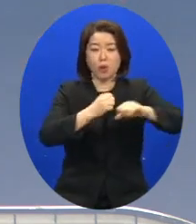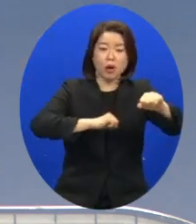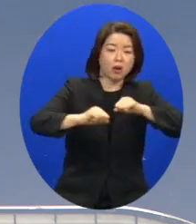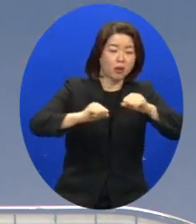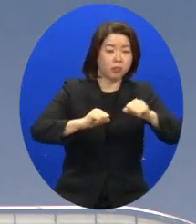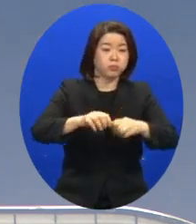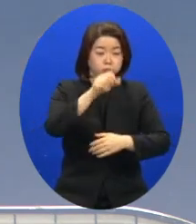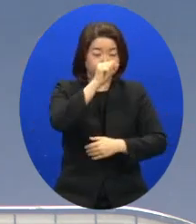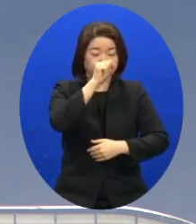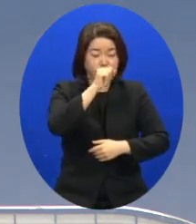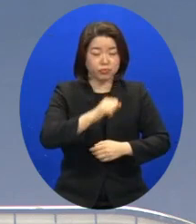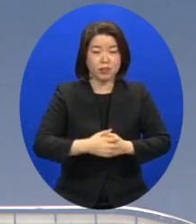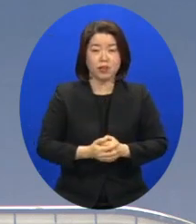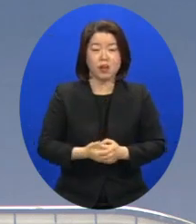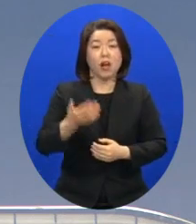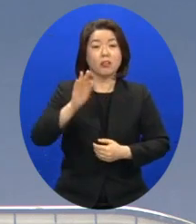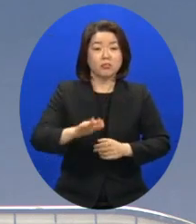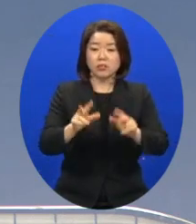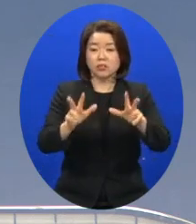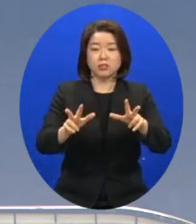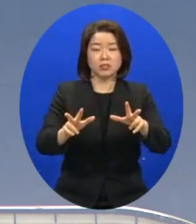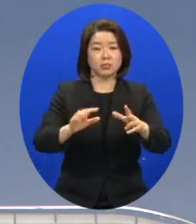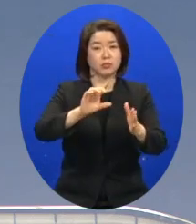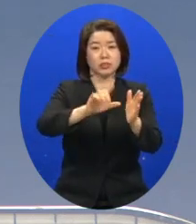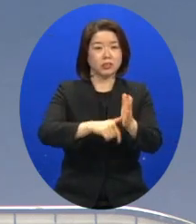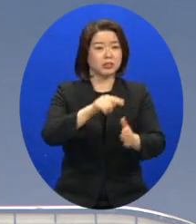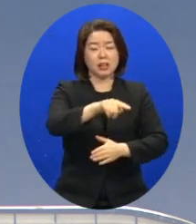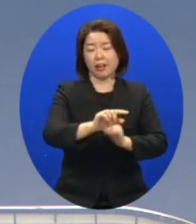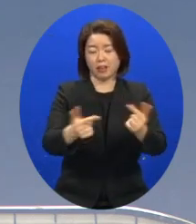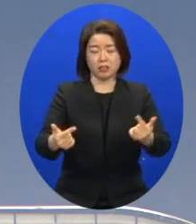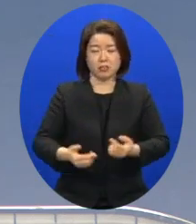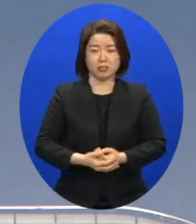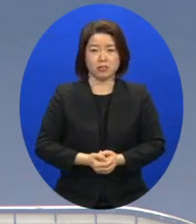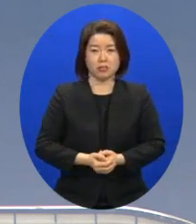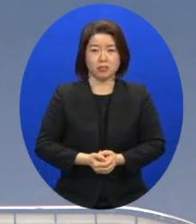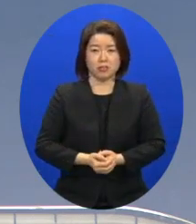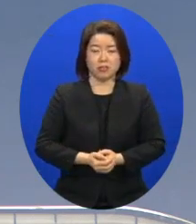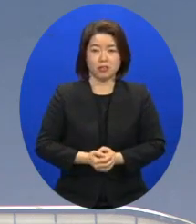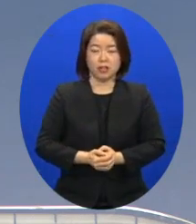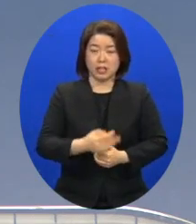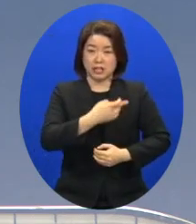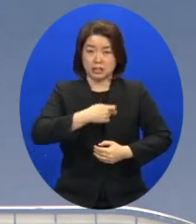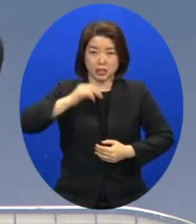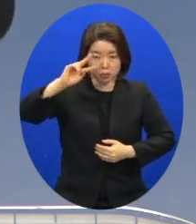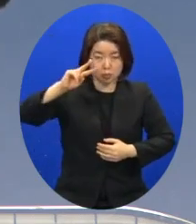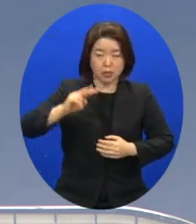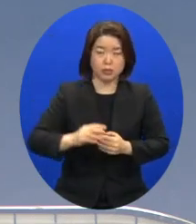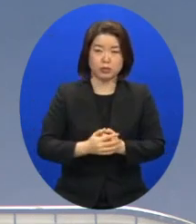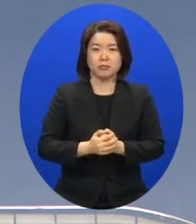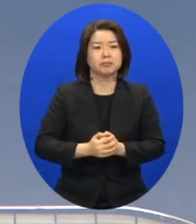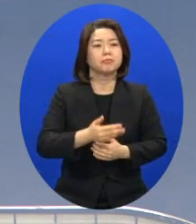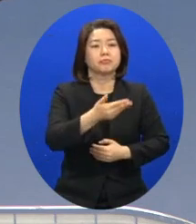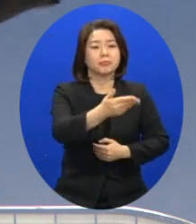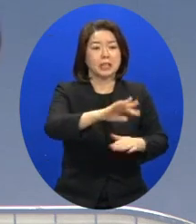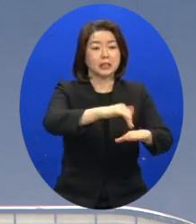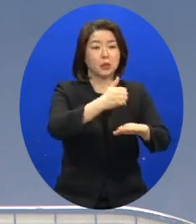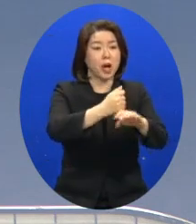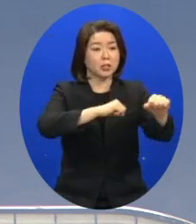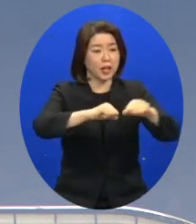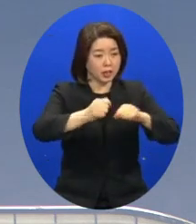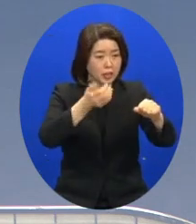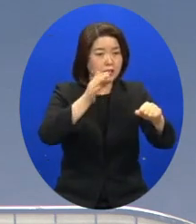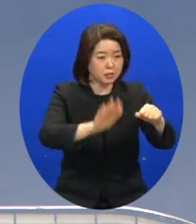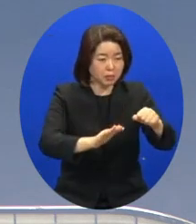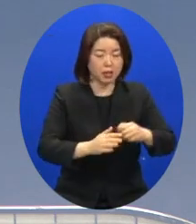있으면 좋은 거지요 그러나 지금 시대가 그런 시대가 아니다 사도 바울은 당신들은 왕처럼 행세